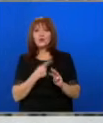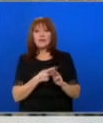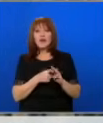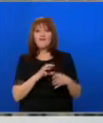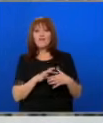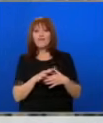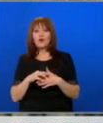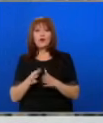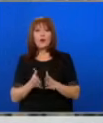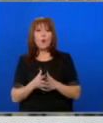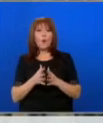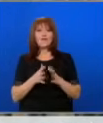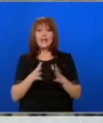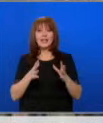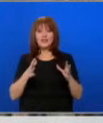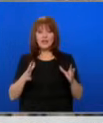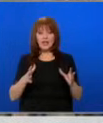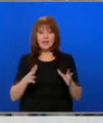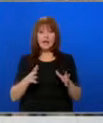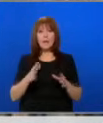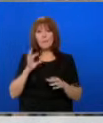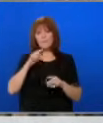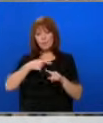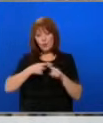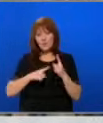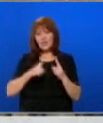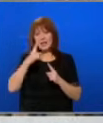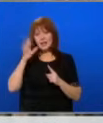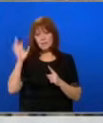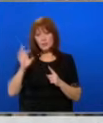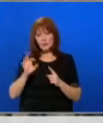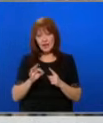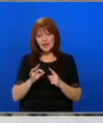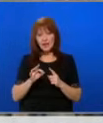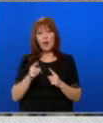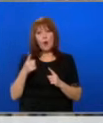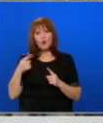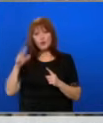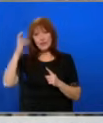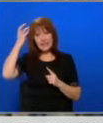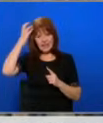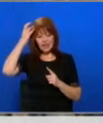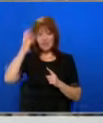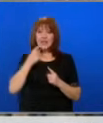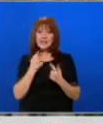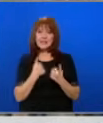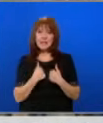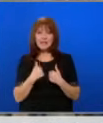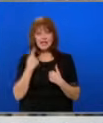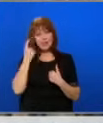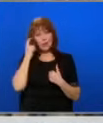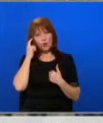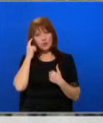до увеличение от към половин до към 1% на износа към останалите шенгенски държави, което за нас би